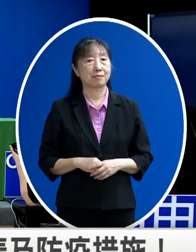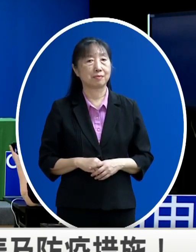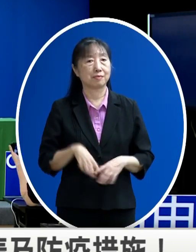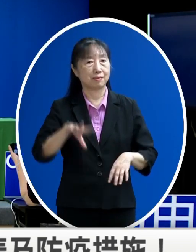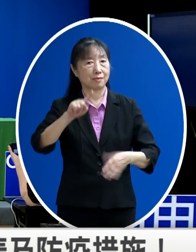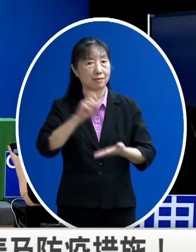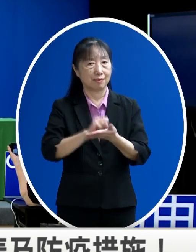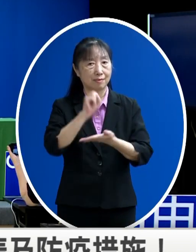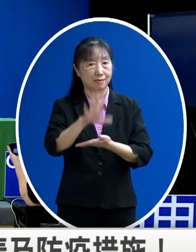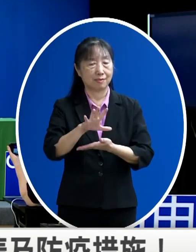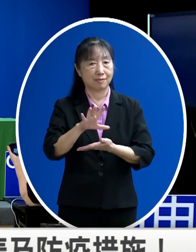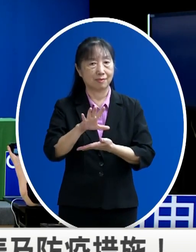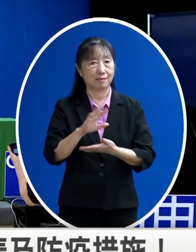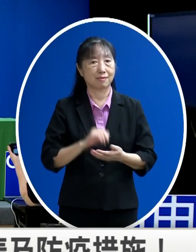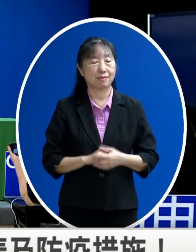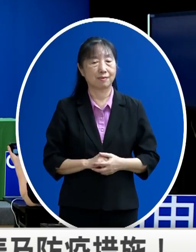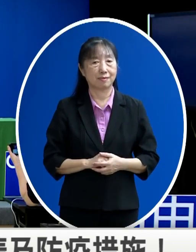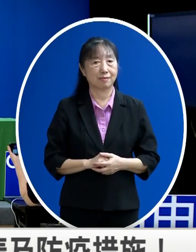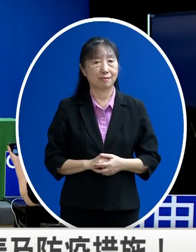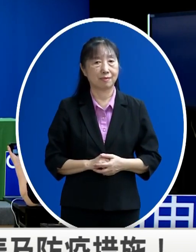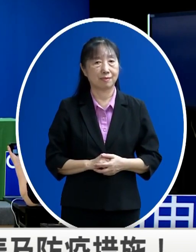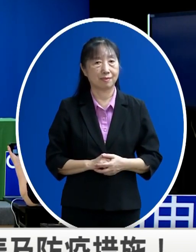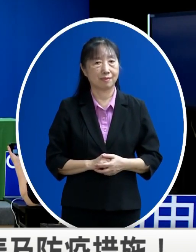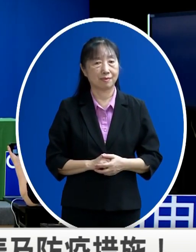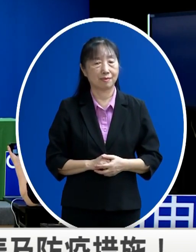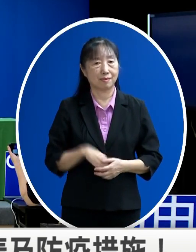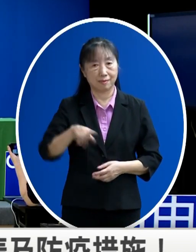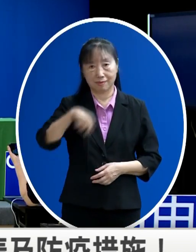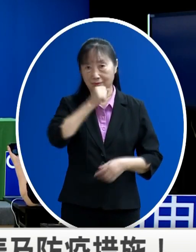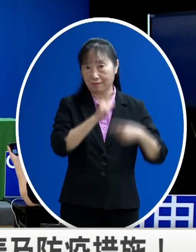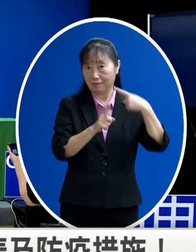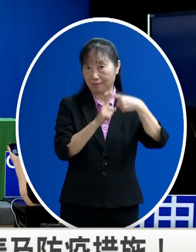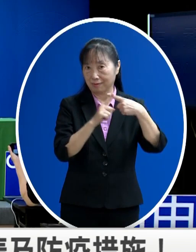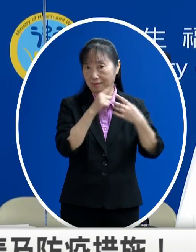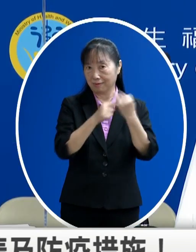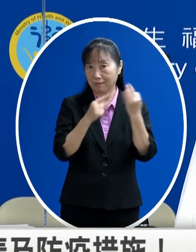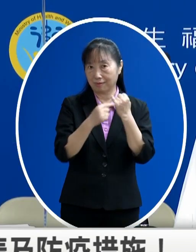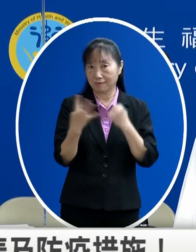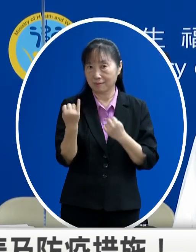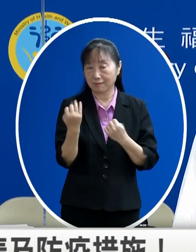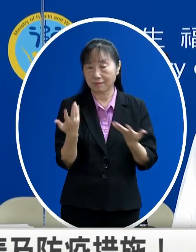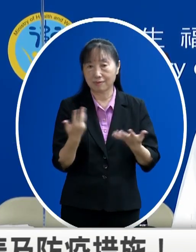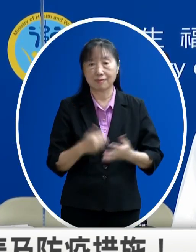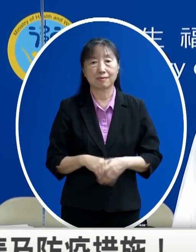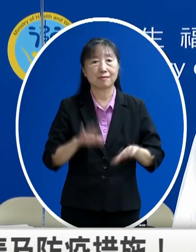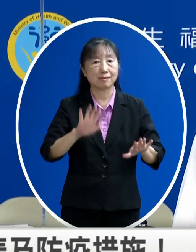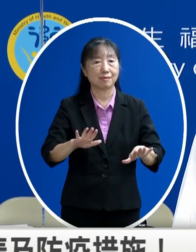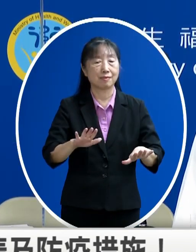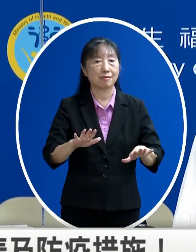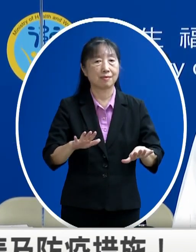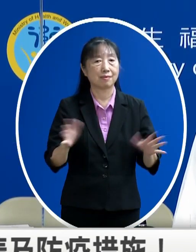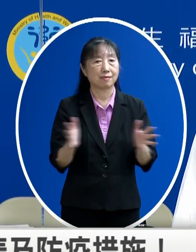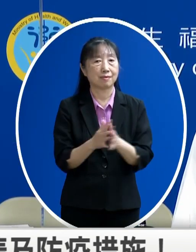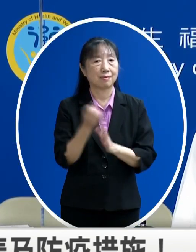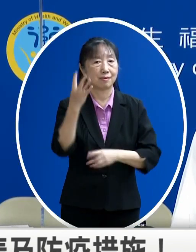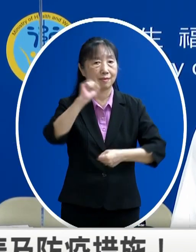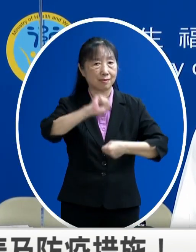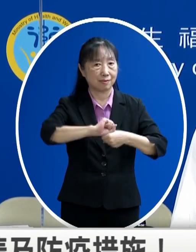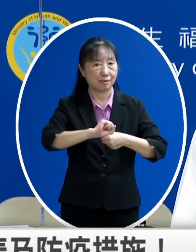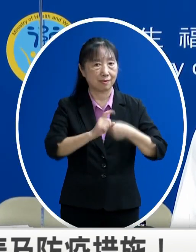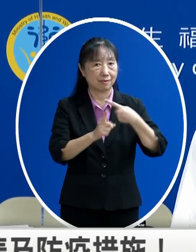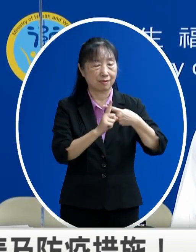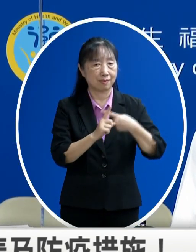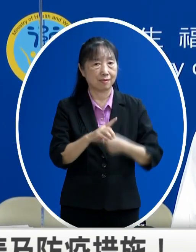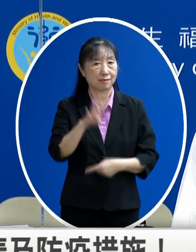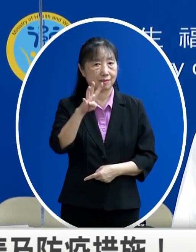先报告有关本土病例的个案数。 那今天总共新增的确诊